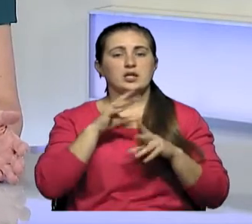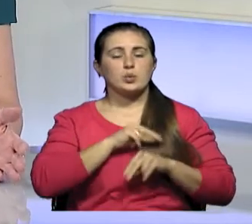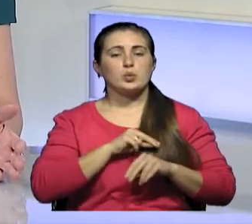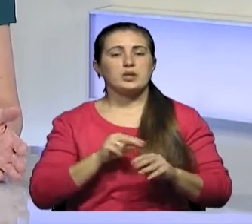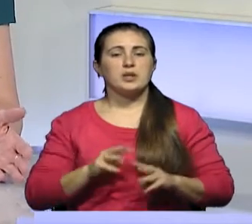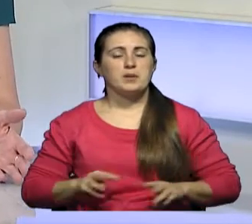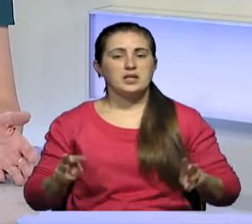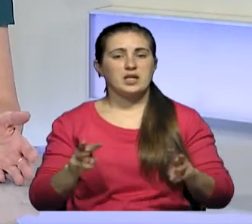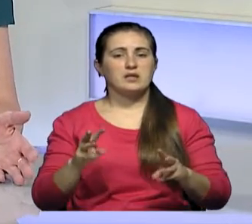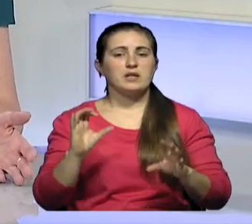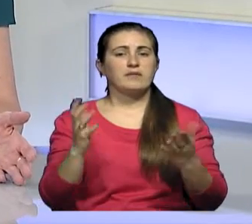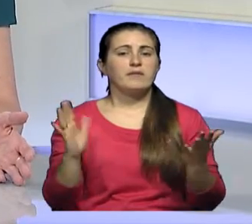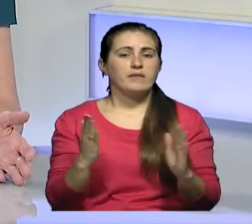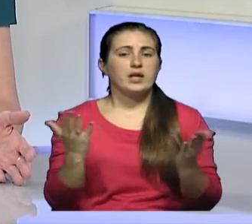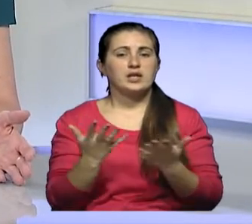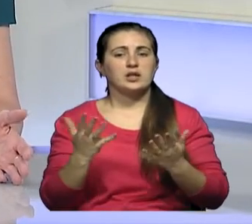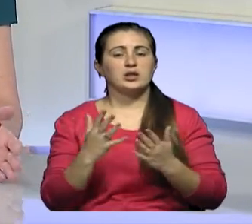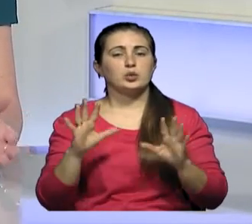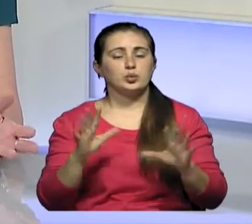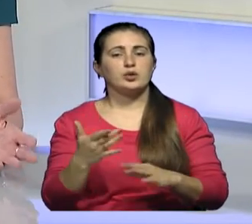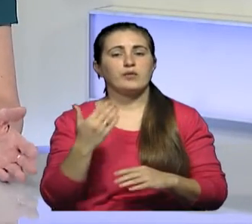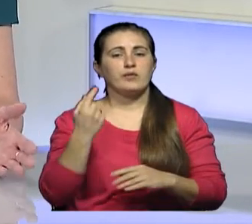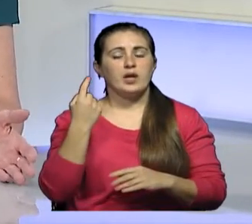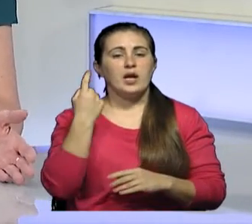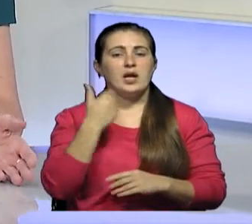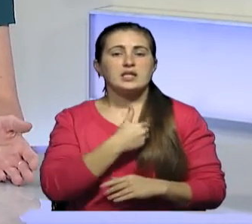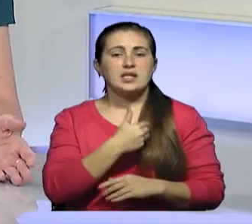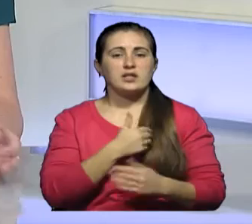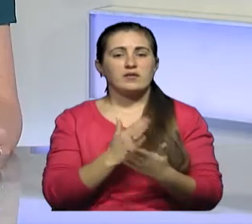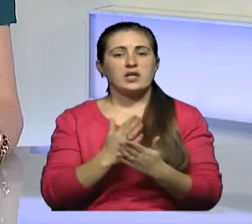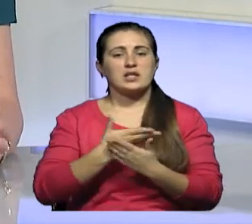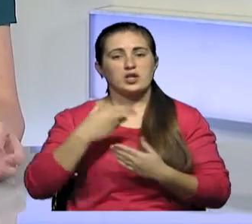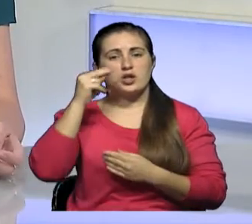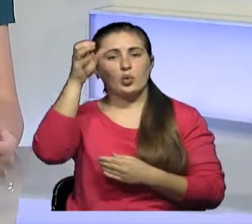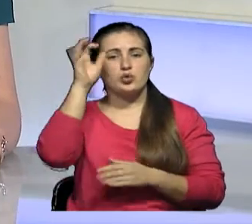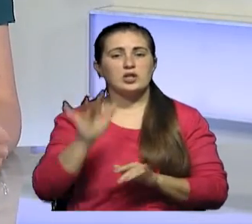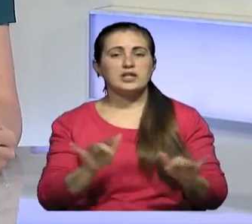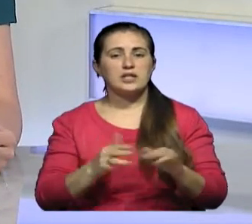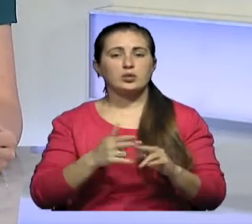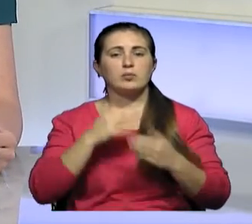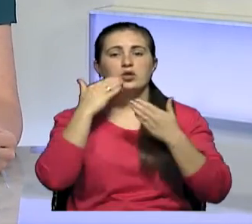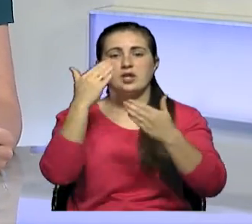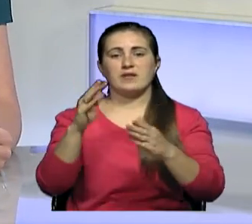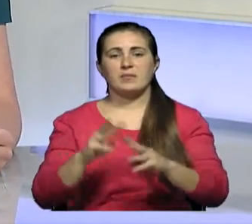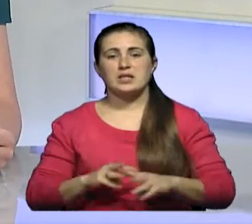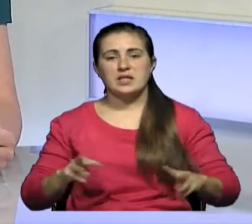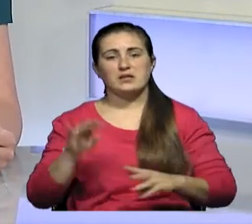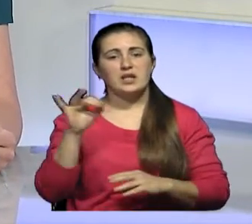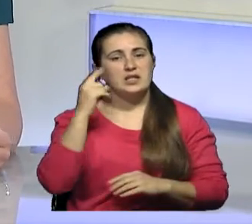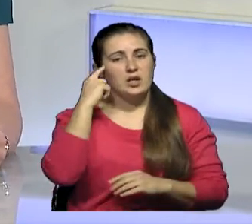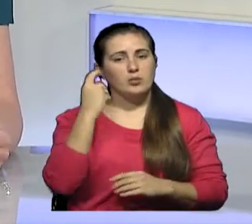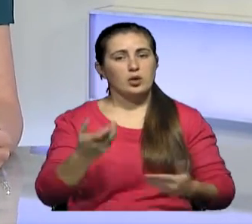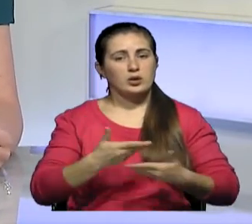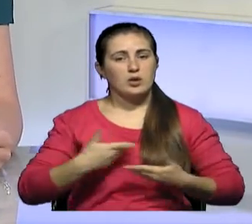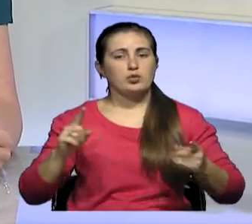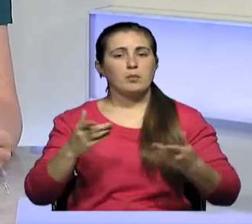в каких-то случаях инициаторами являются наши научные деятели которые обращаются в министерство и сообщают нам что мы